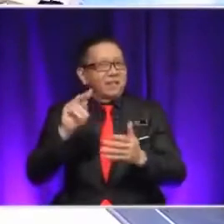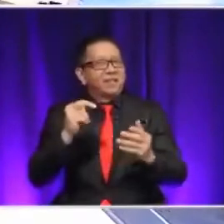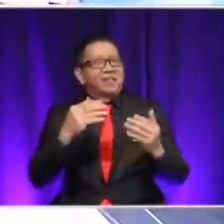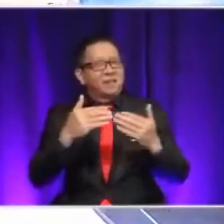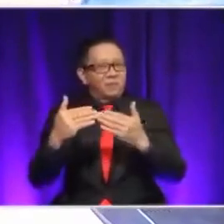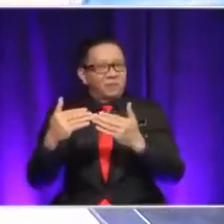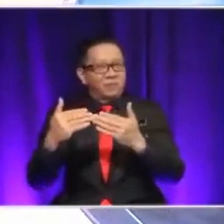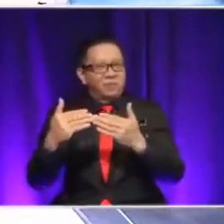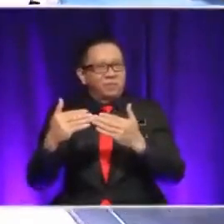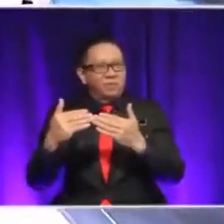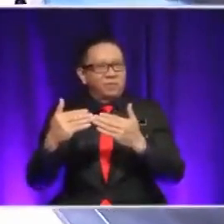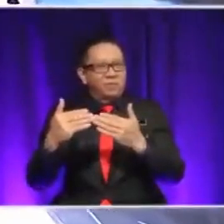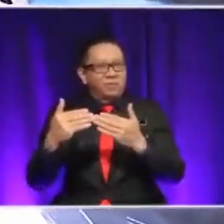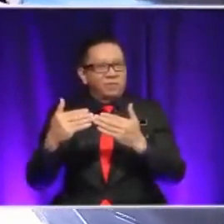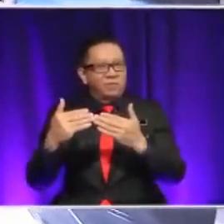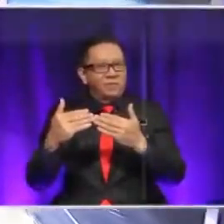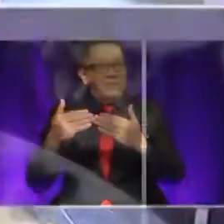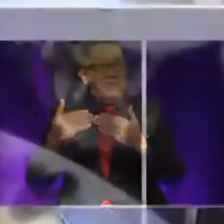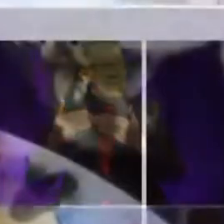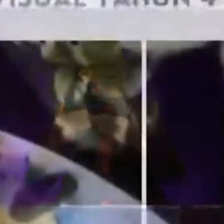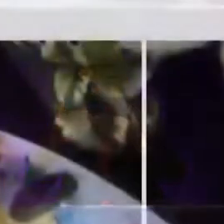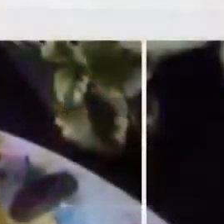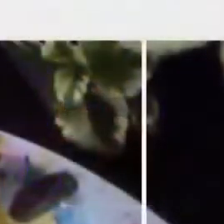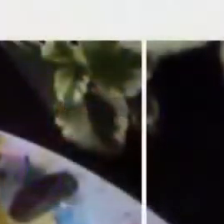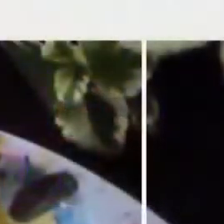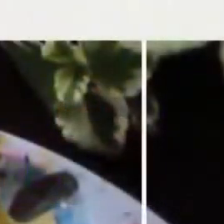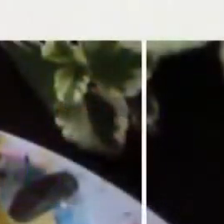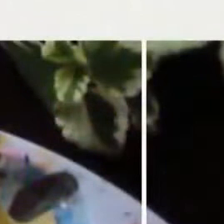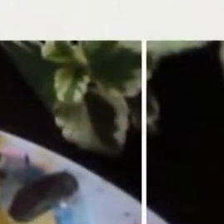kefir Hai kyup